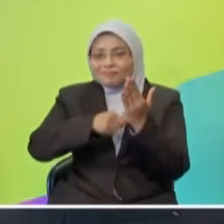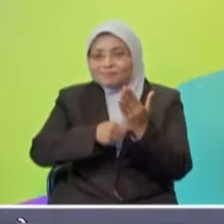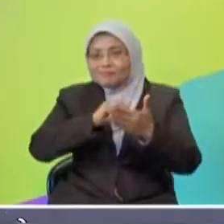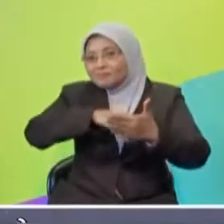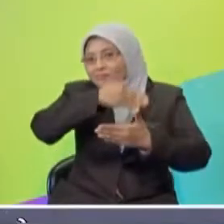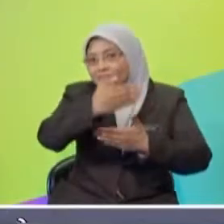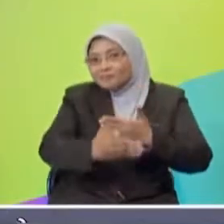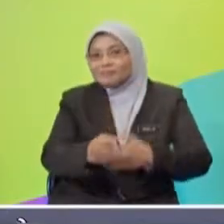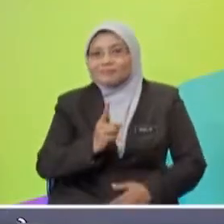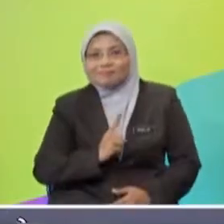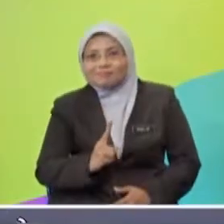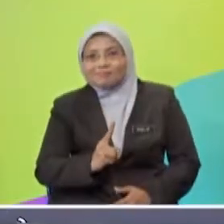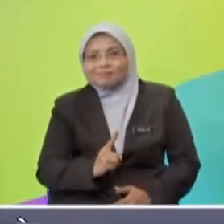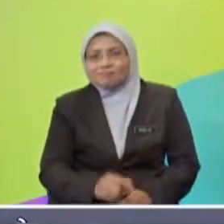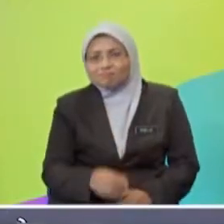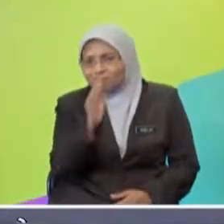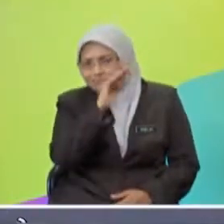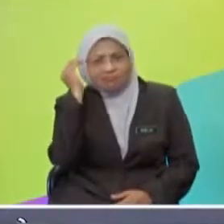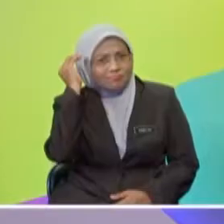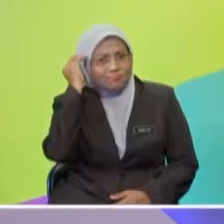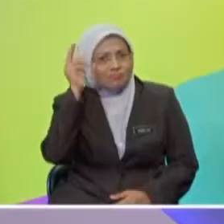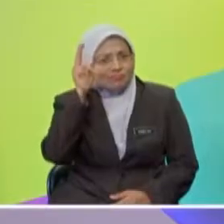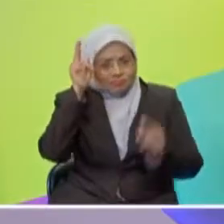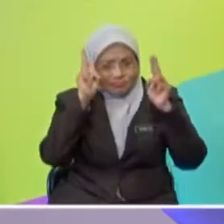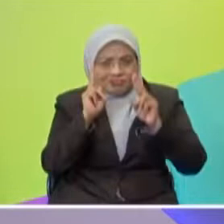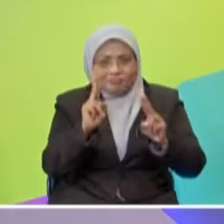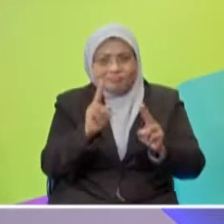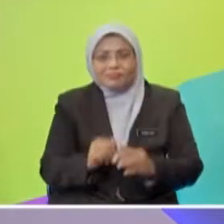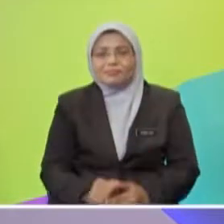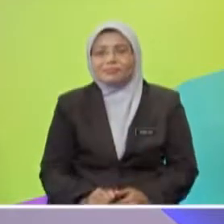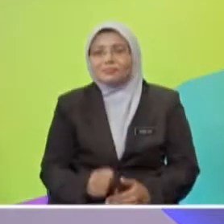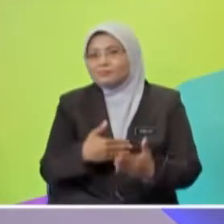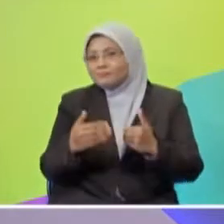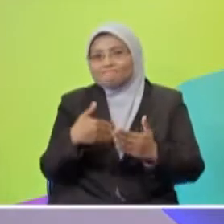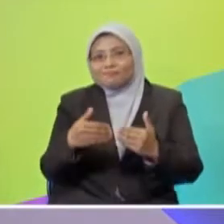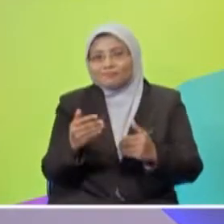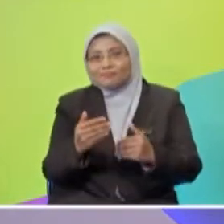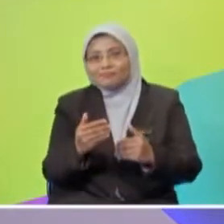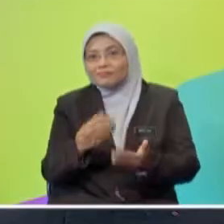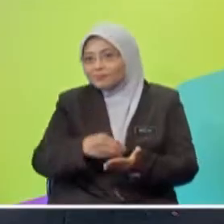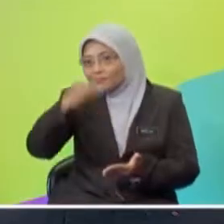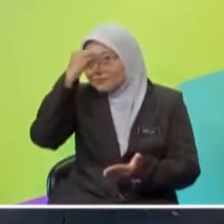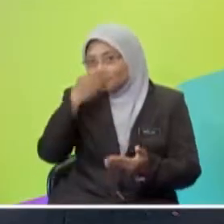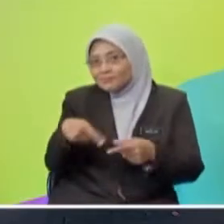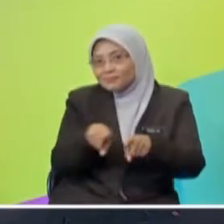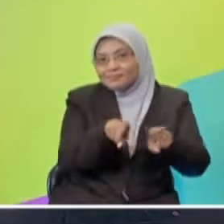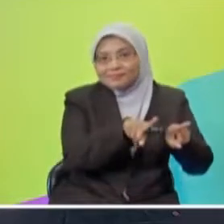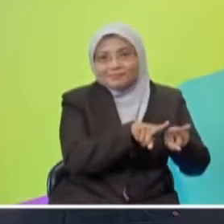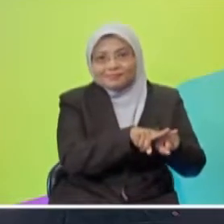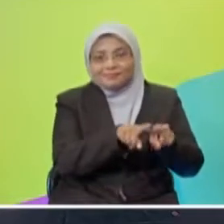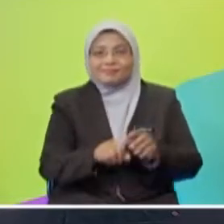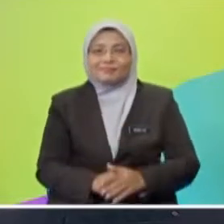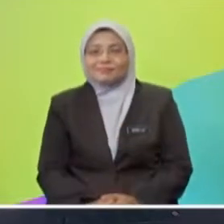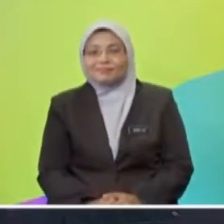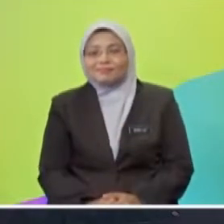sapo tahu tak tahu tak Iya kembali bersua